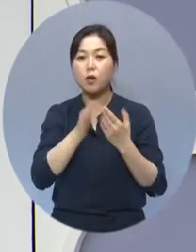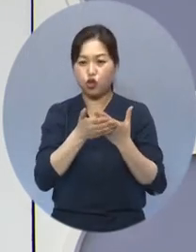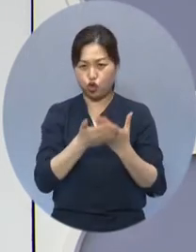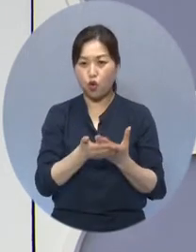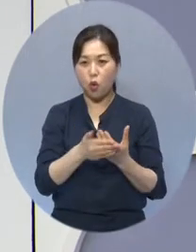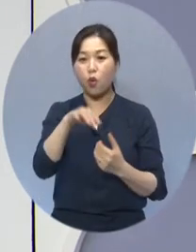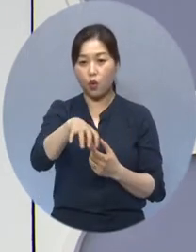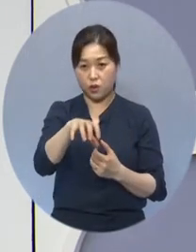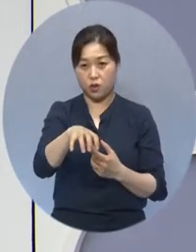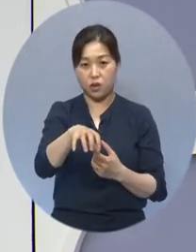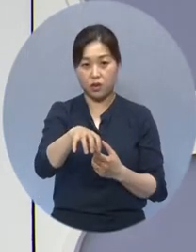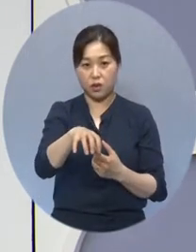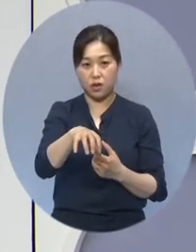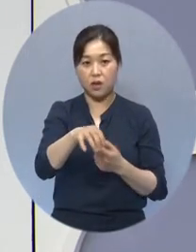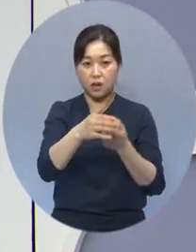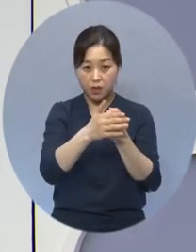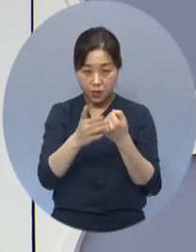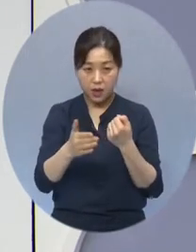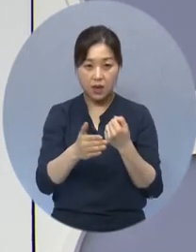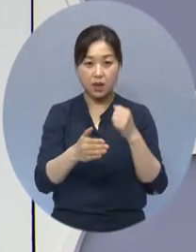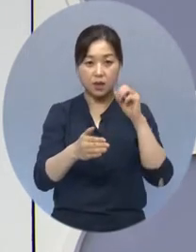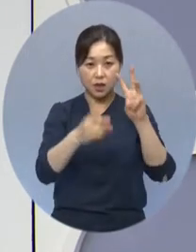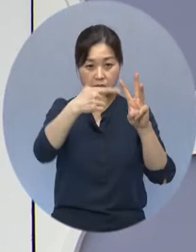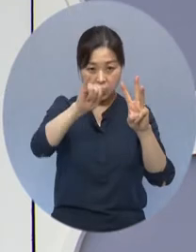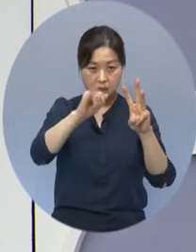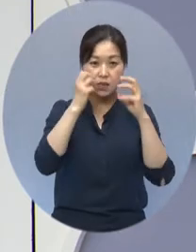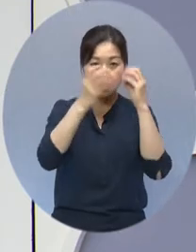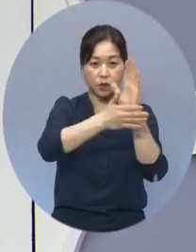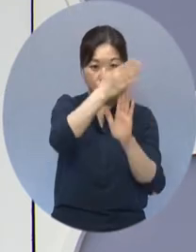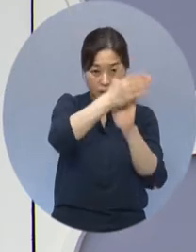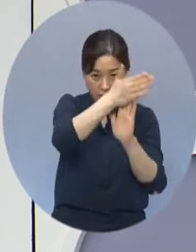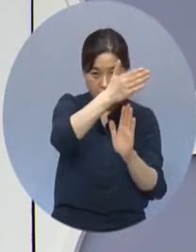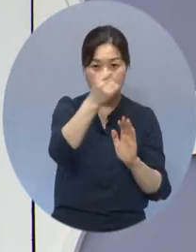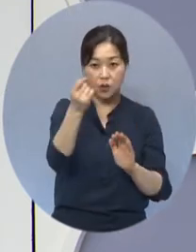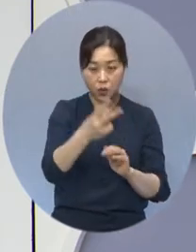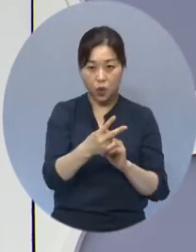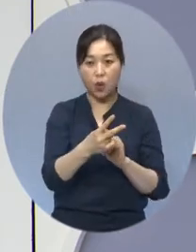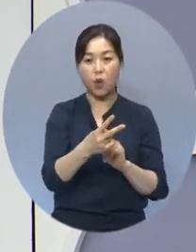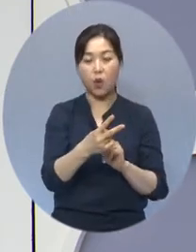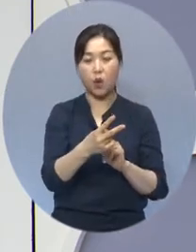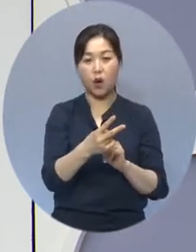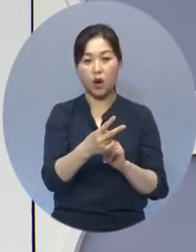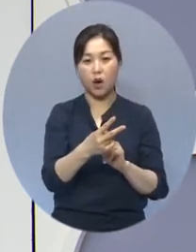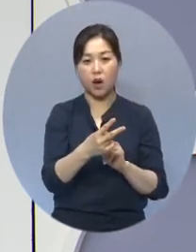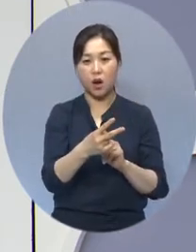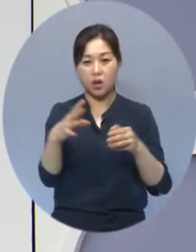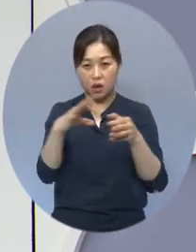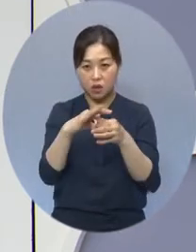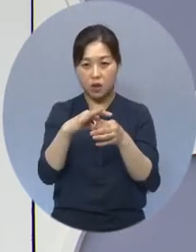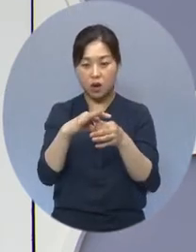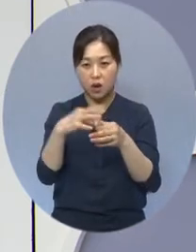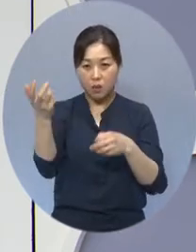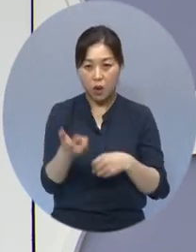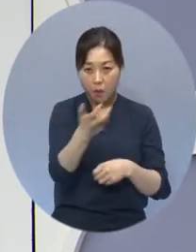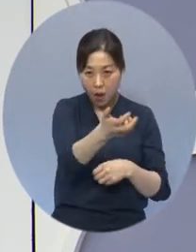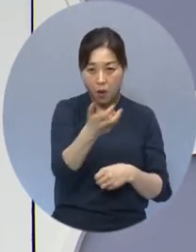겸 플랫폼 시티가 완성되면 우리 용인은 정말 아마 제가 볼 때는